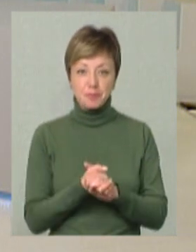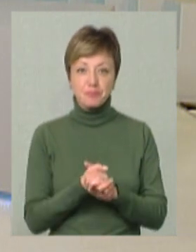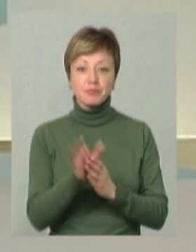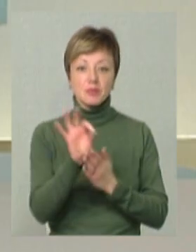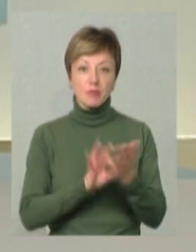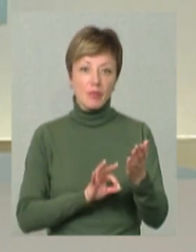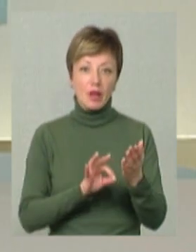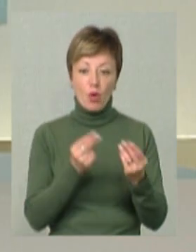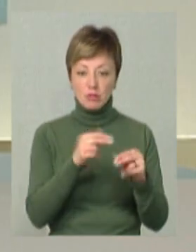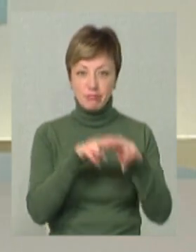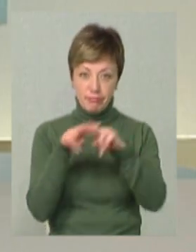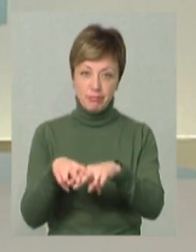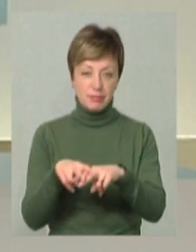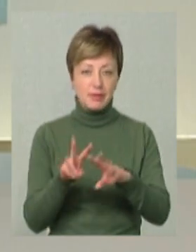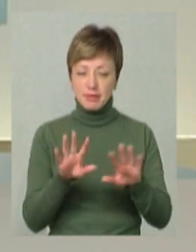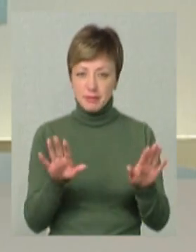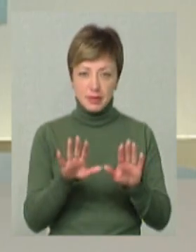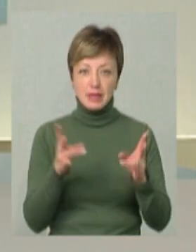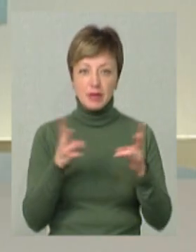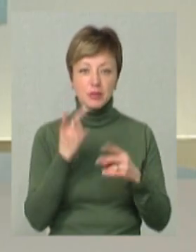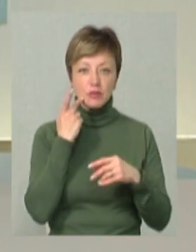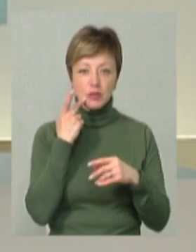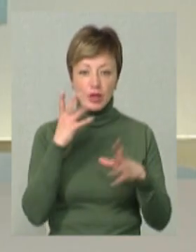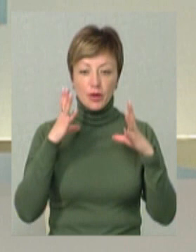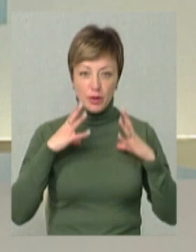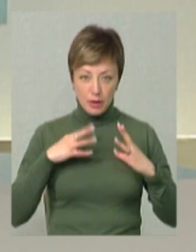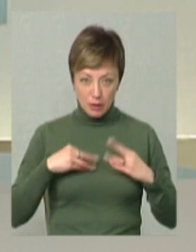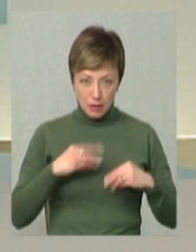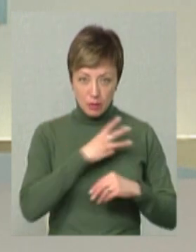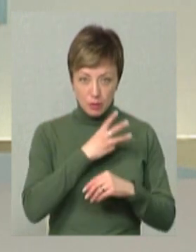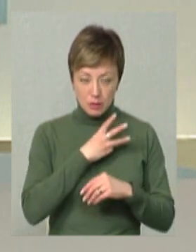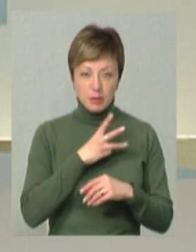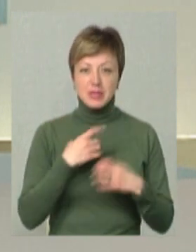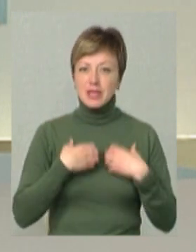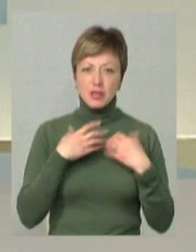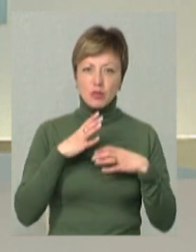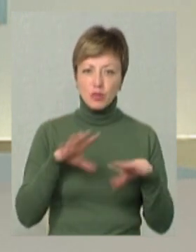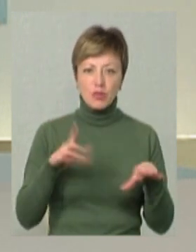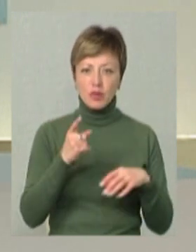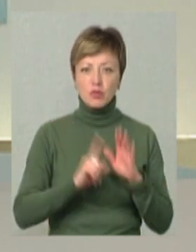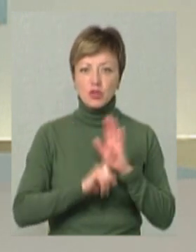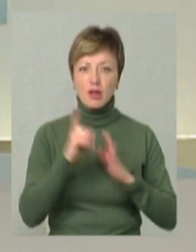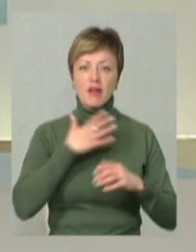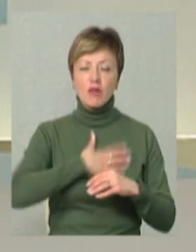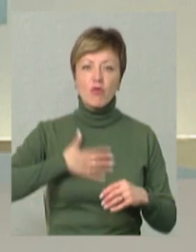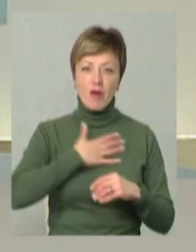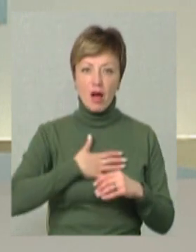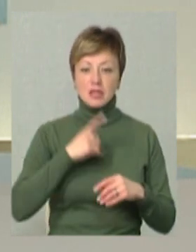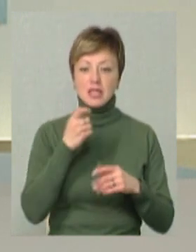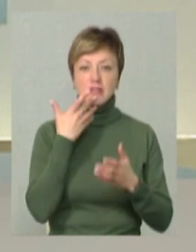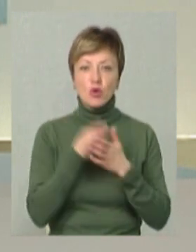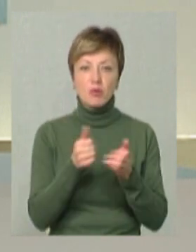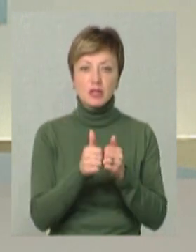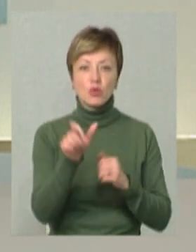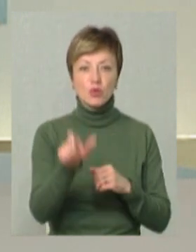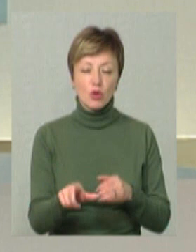А одразу йде перераховувати гроші. Тому треба завжди опановувати свої емоції. Як би страшно не було, якби ви не починали хвилюватися за свою